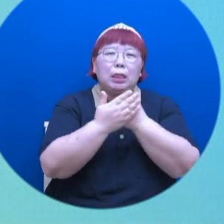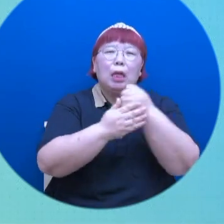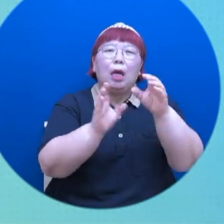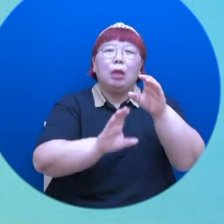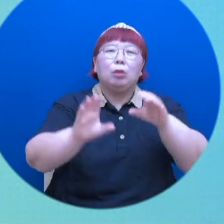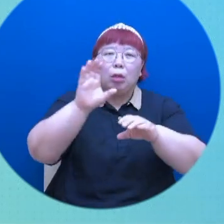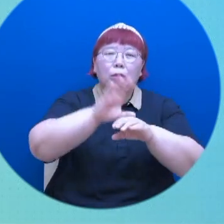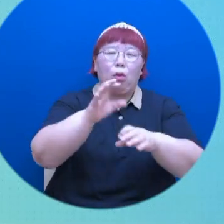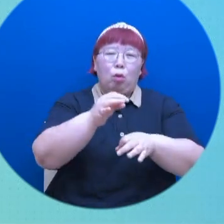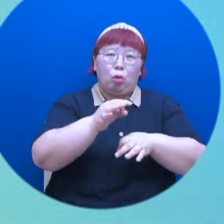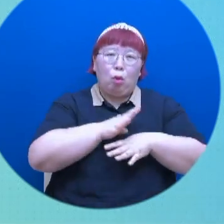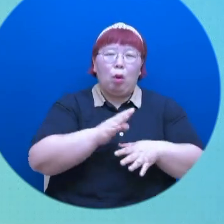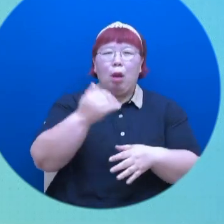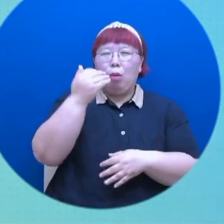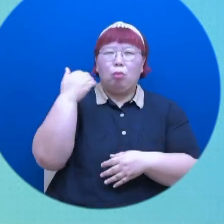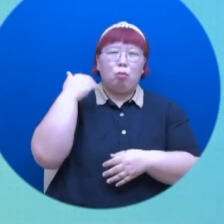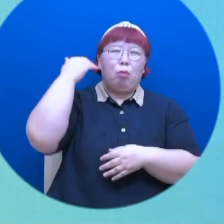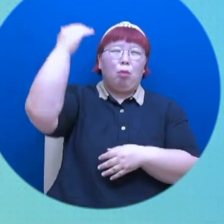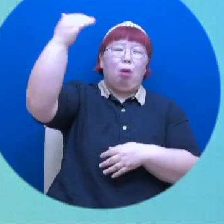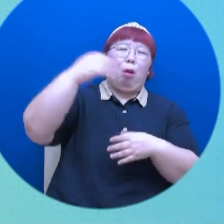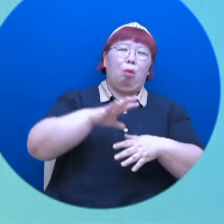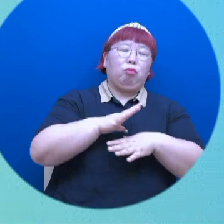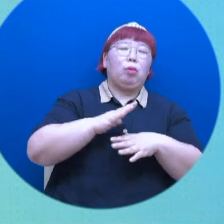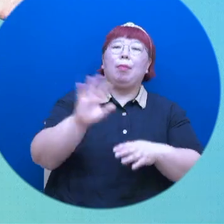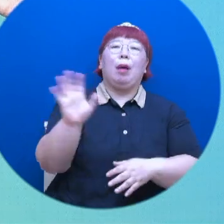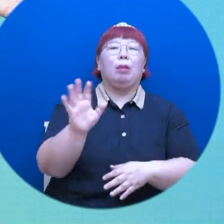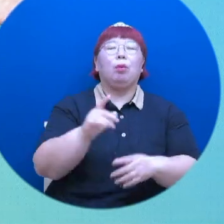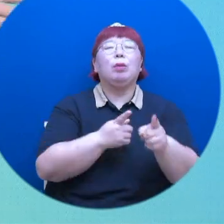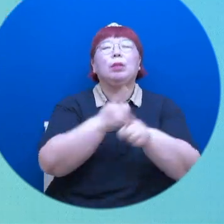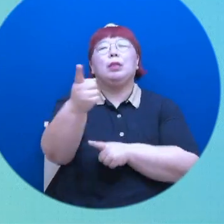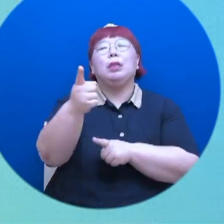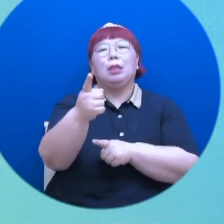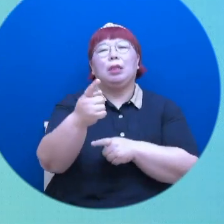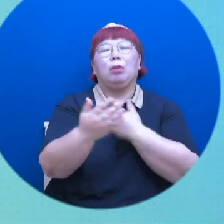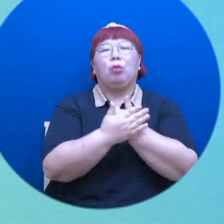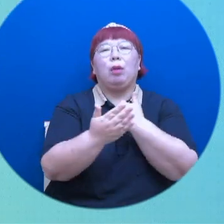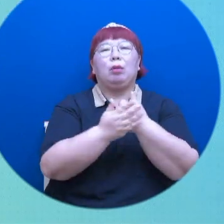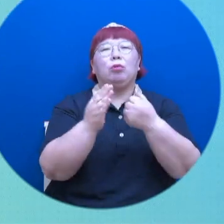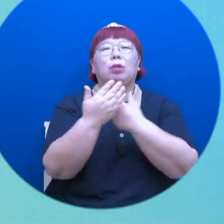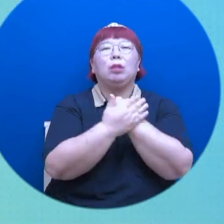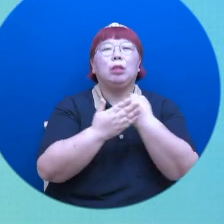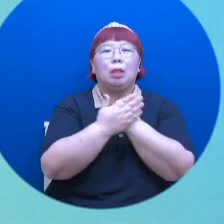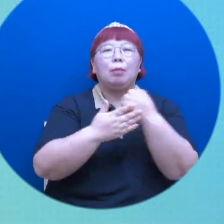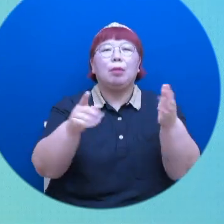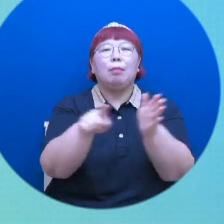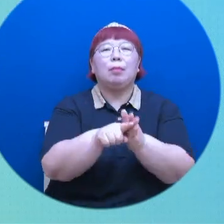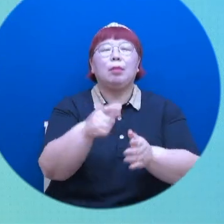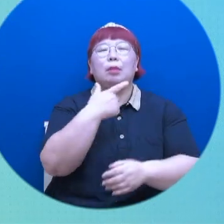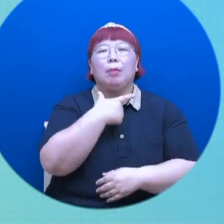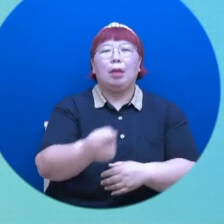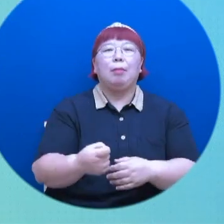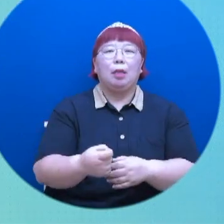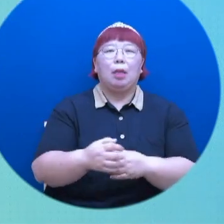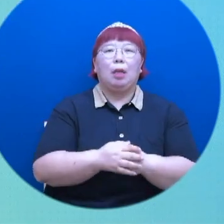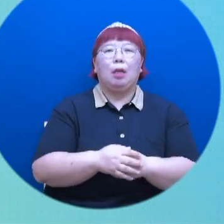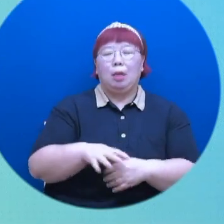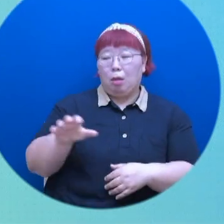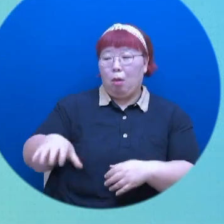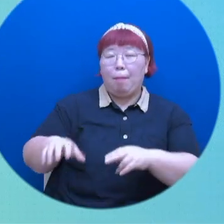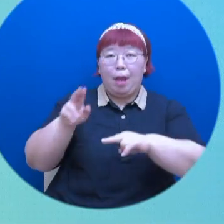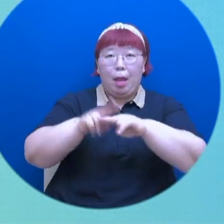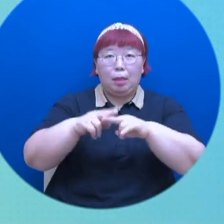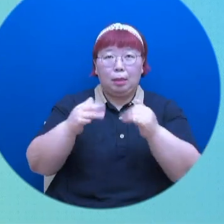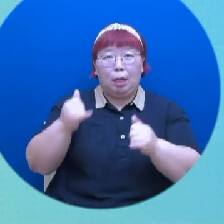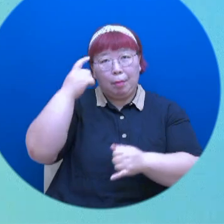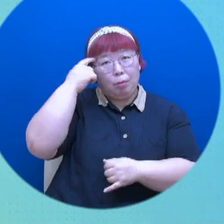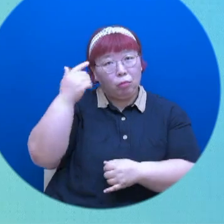놀라운 골리앗 앞에서 승리케 하시는 은혜인 줄로 믿으시기를 바랍니다. 우리 옆에 있는 분들에게 이렇게 한번